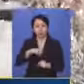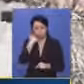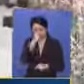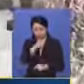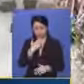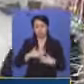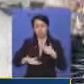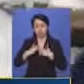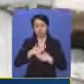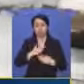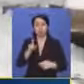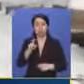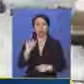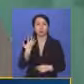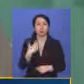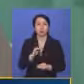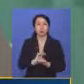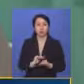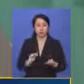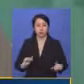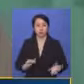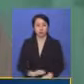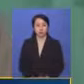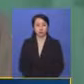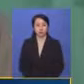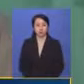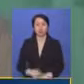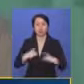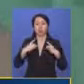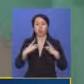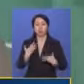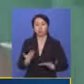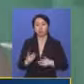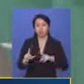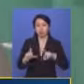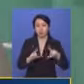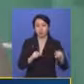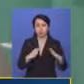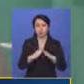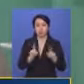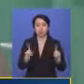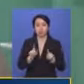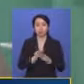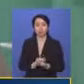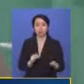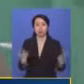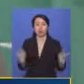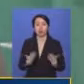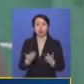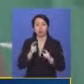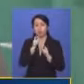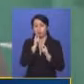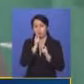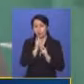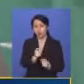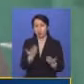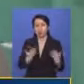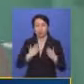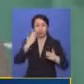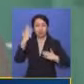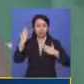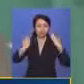они обрадовали больше 150 детишек. Ездим, поздравляем по домам, что хотим, чтобы у детей был какой-то праздник, какое-то